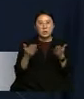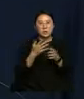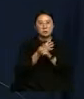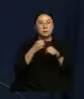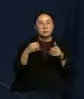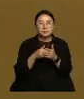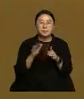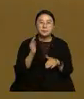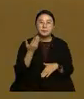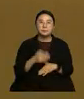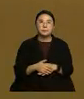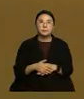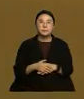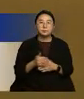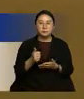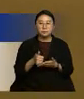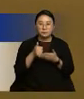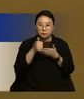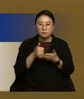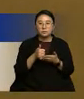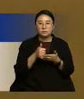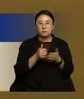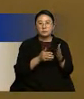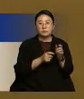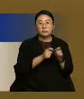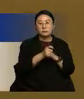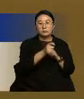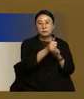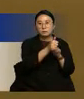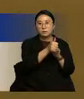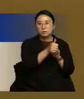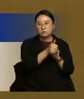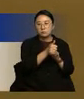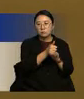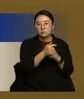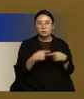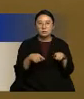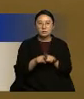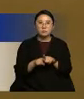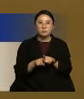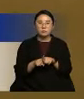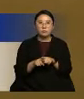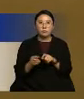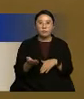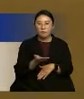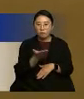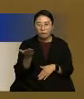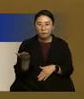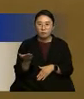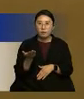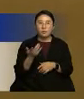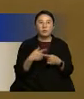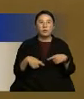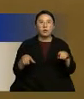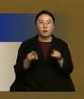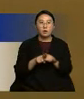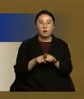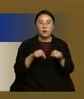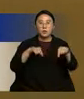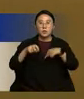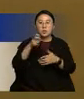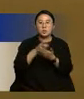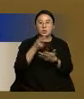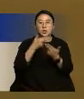맺었습니다 존경하는 이제 명지산 님과 함께 이렇게 시 즌 군 신림 들 아 함께 정책